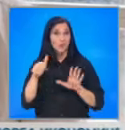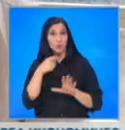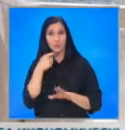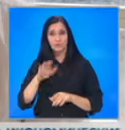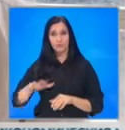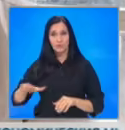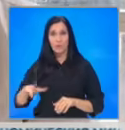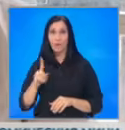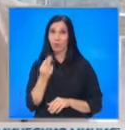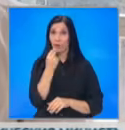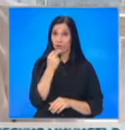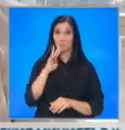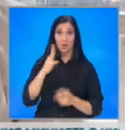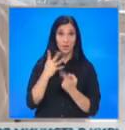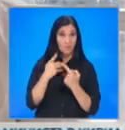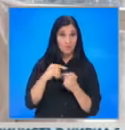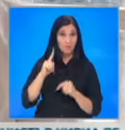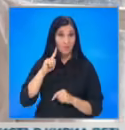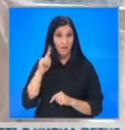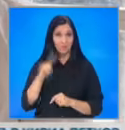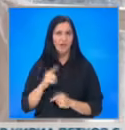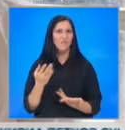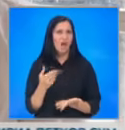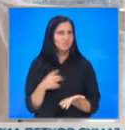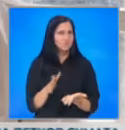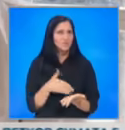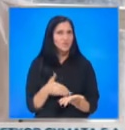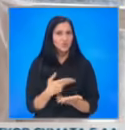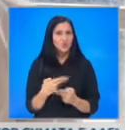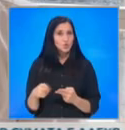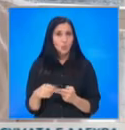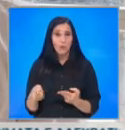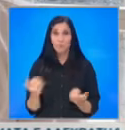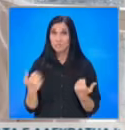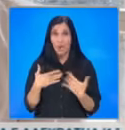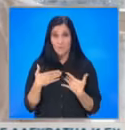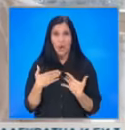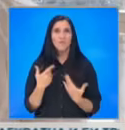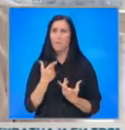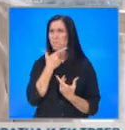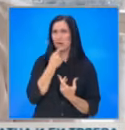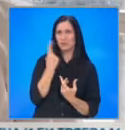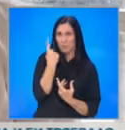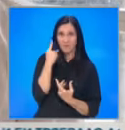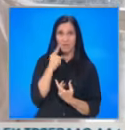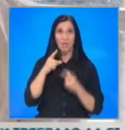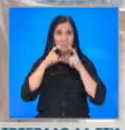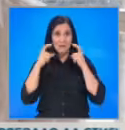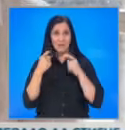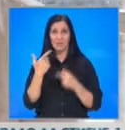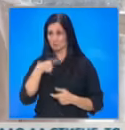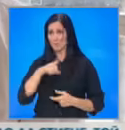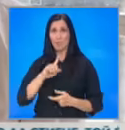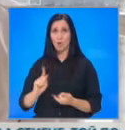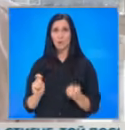храни по 4 пъти на ден. А каква хигиена поддържа? Представете си на какво заприличат още първия ден тези маски. Те не си ги сменят сами. Тоест